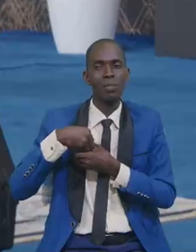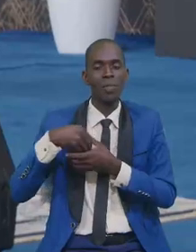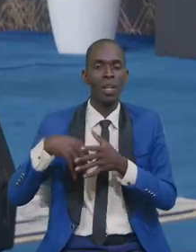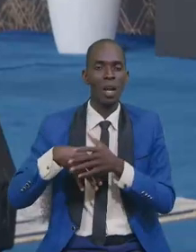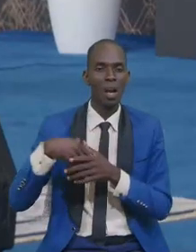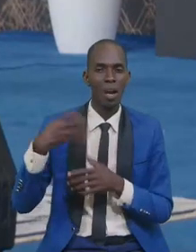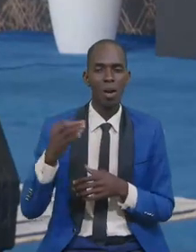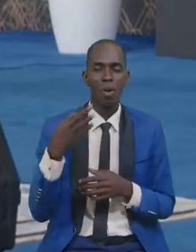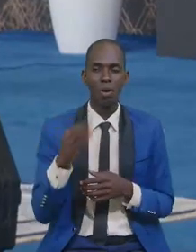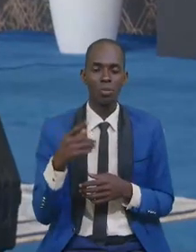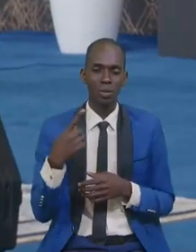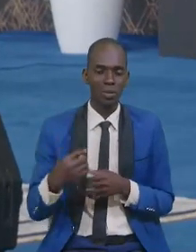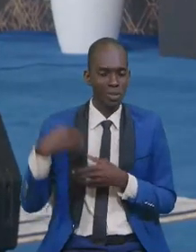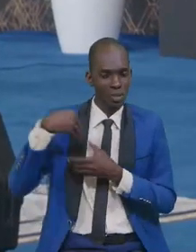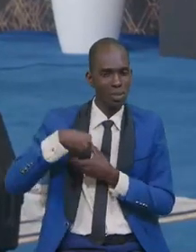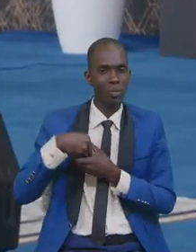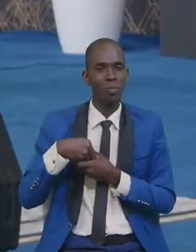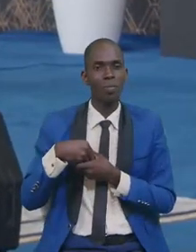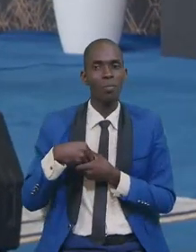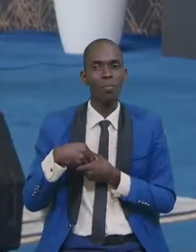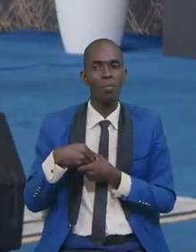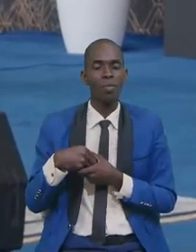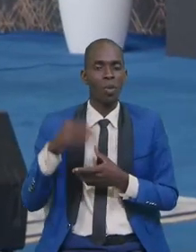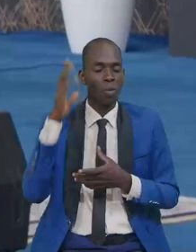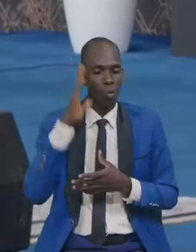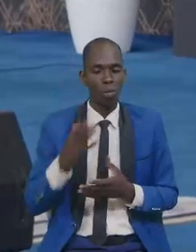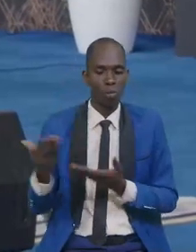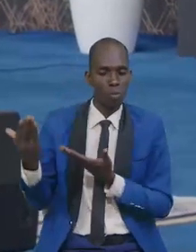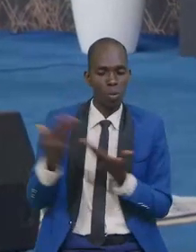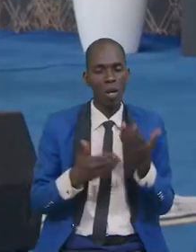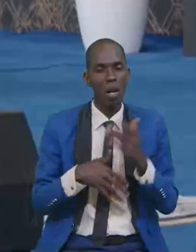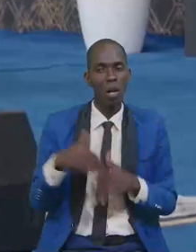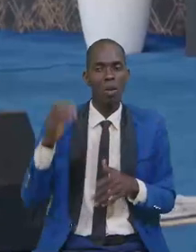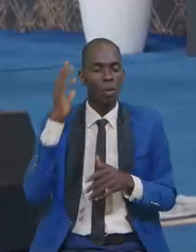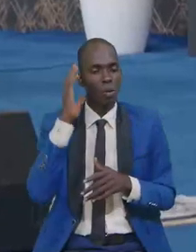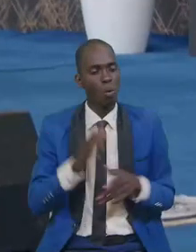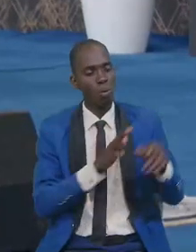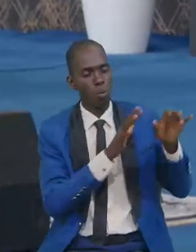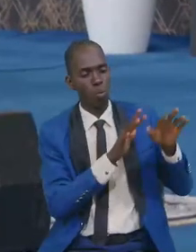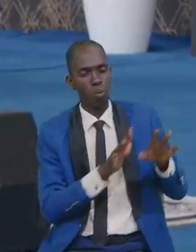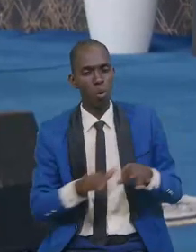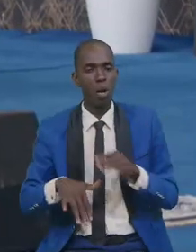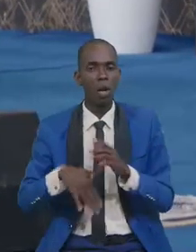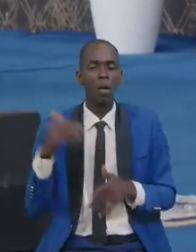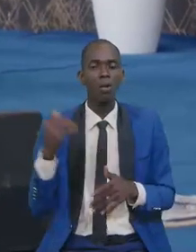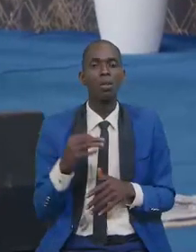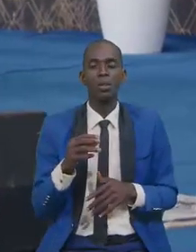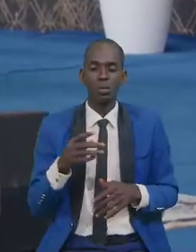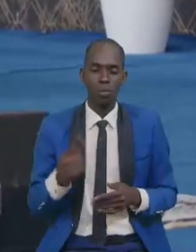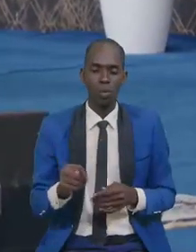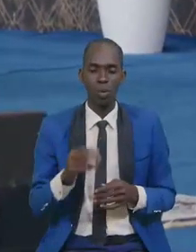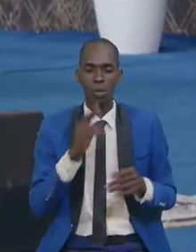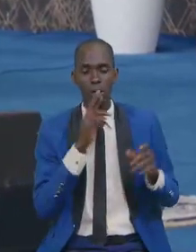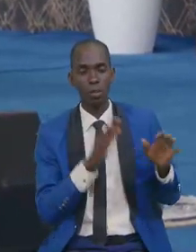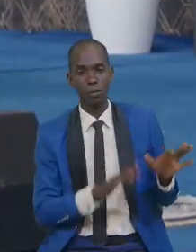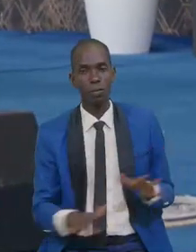intérieur, de son homme intérieur. Des eaux d'eau vive couleront, jailliront